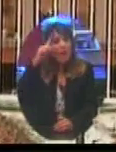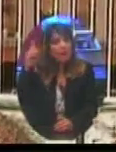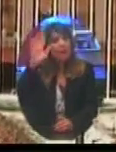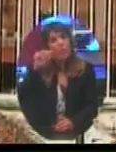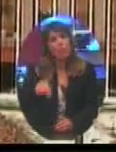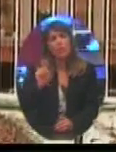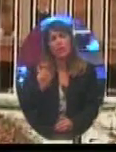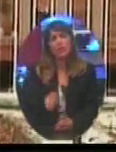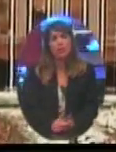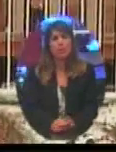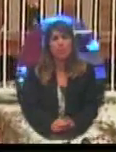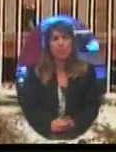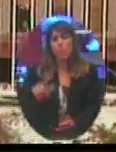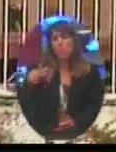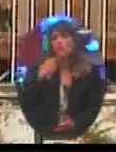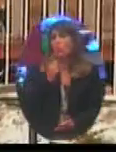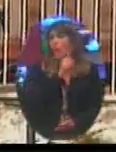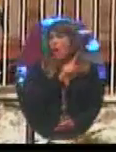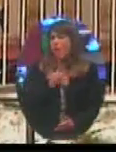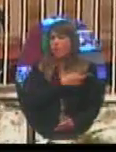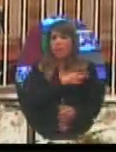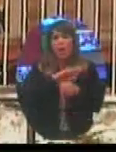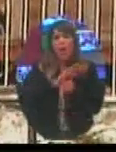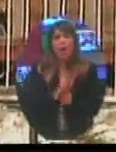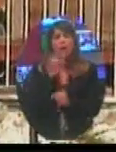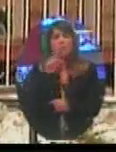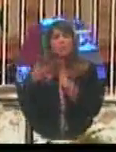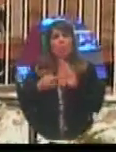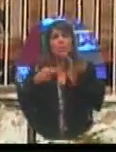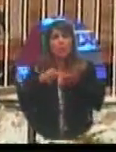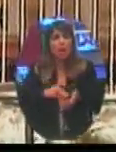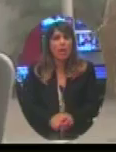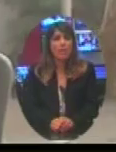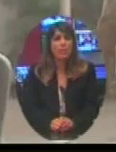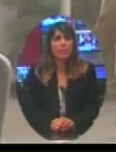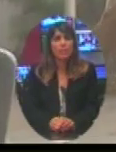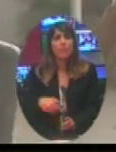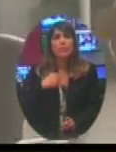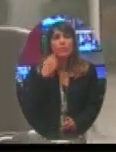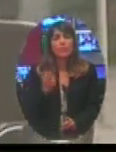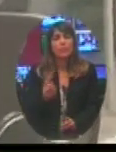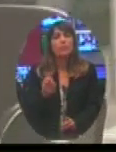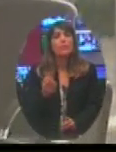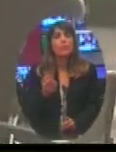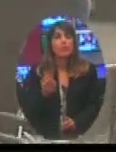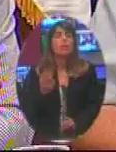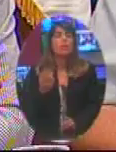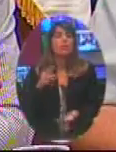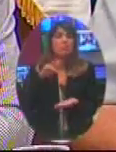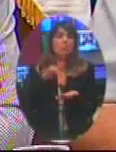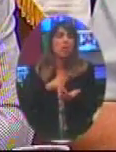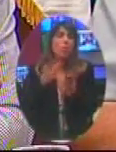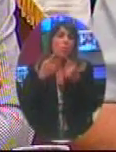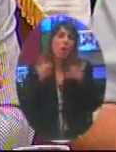לטענת אלשיך, מעולם לא הופעל על המשטרה לחץ מצד הפוליטיקאים, והוא מפנה את הזרקור לכיוון נוח יותר. למען הסר